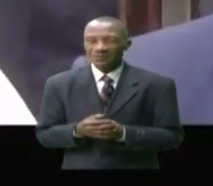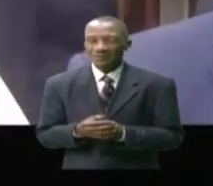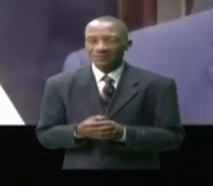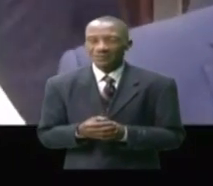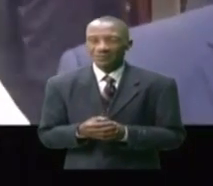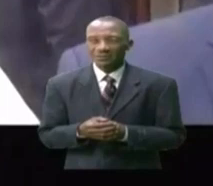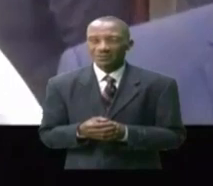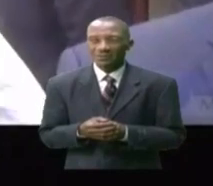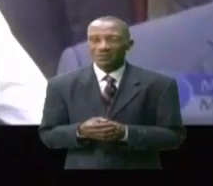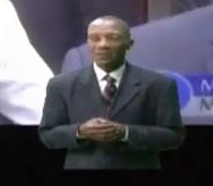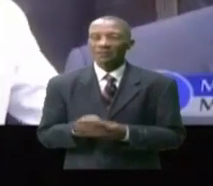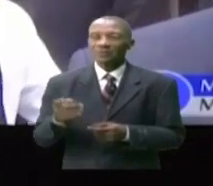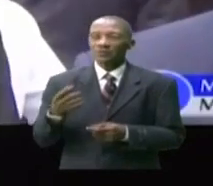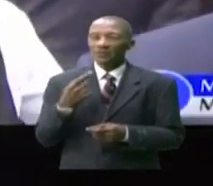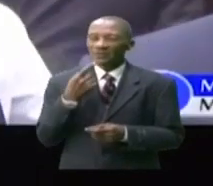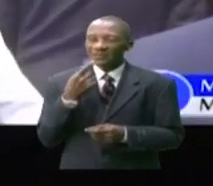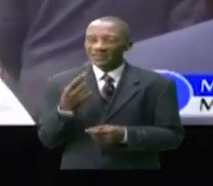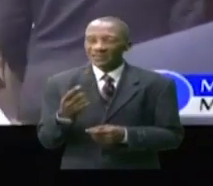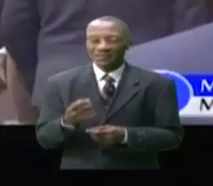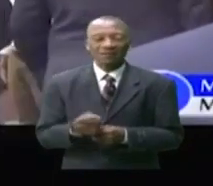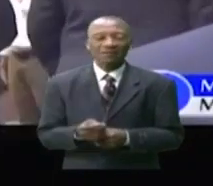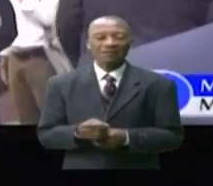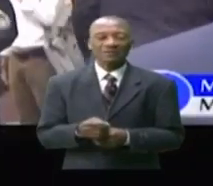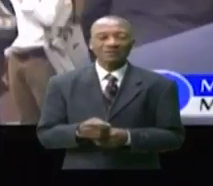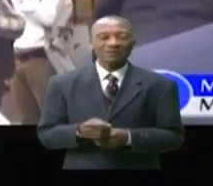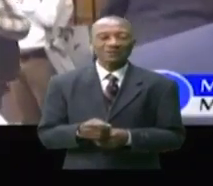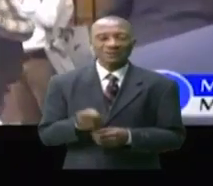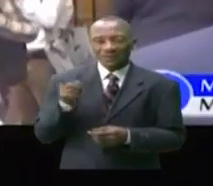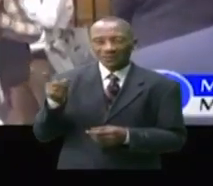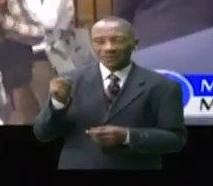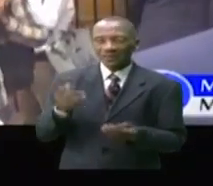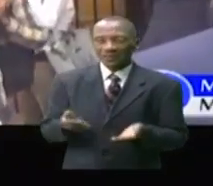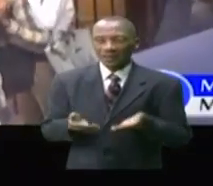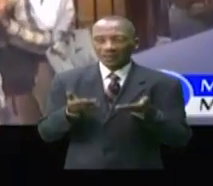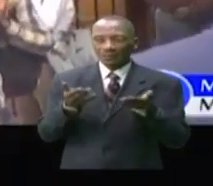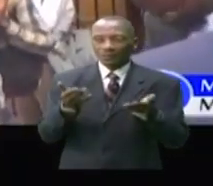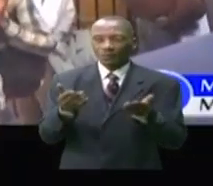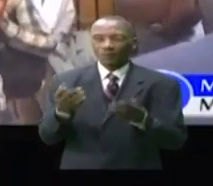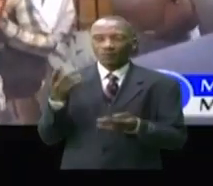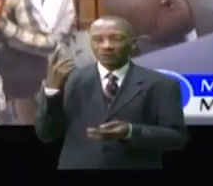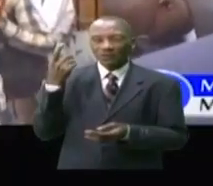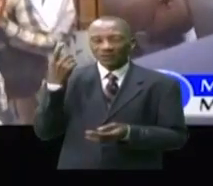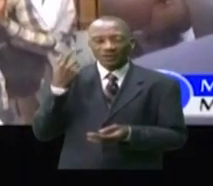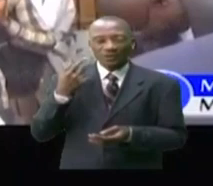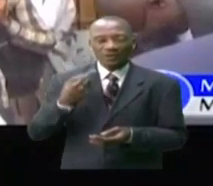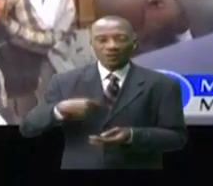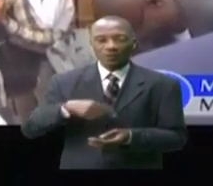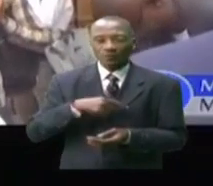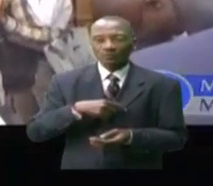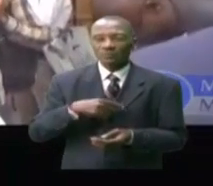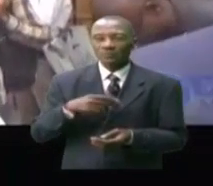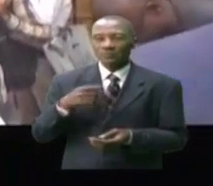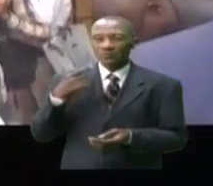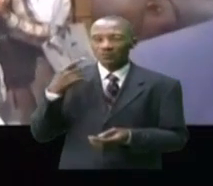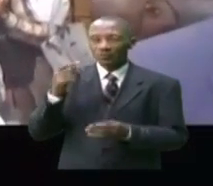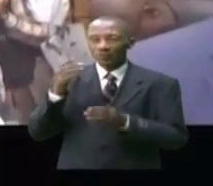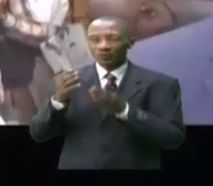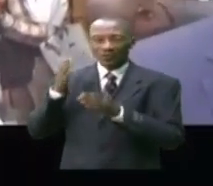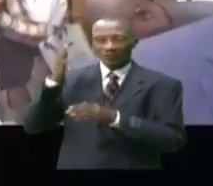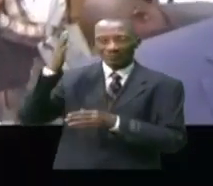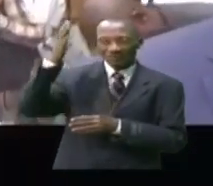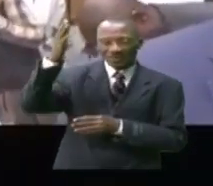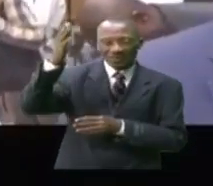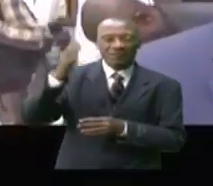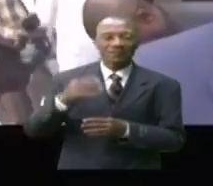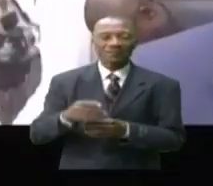l'avenir, pas maintenant, il a très bien dit, ce n'est pas maintenant, mais à l'avenir, il faudrait repenser le Congo en lui dotant d'une autre